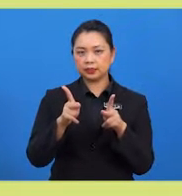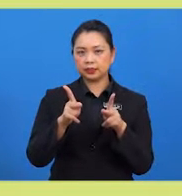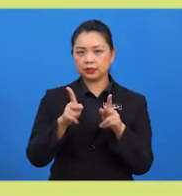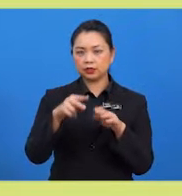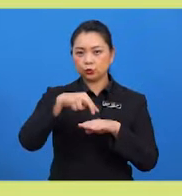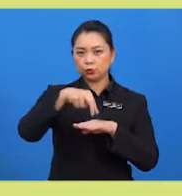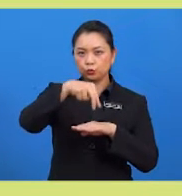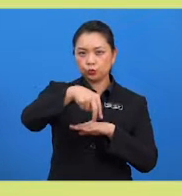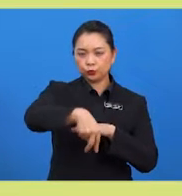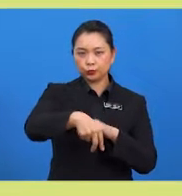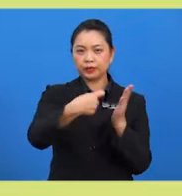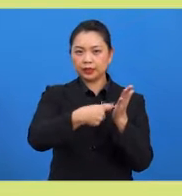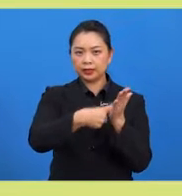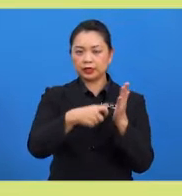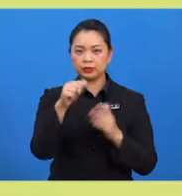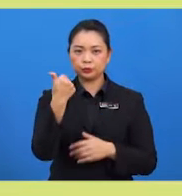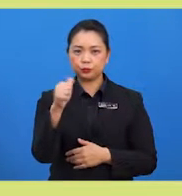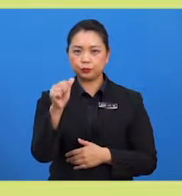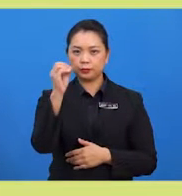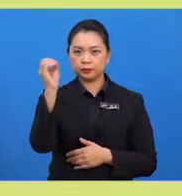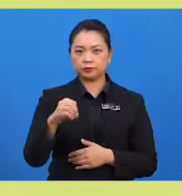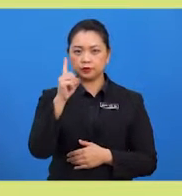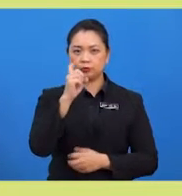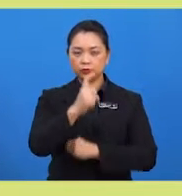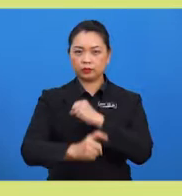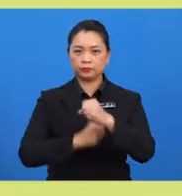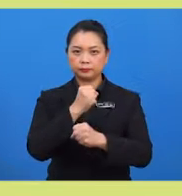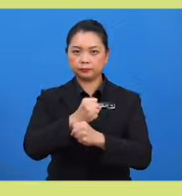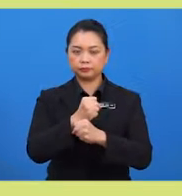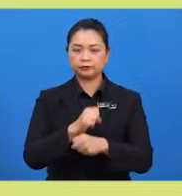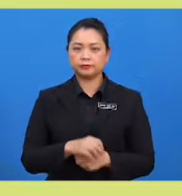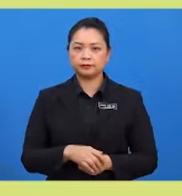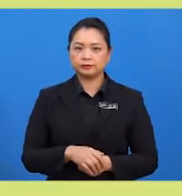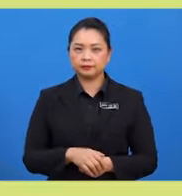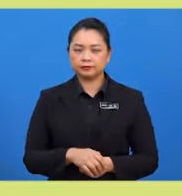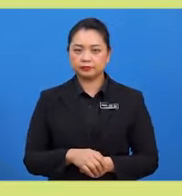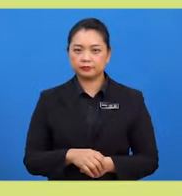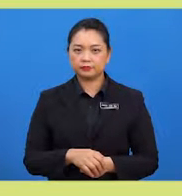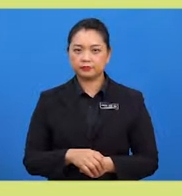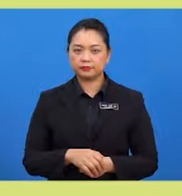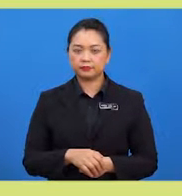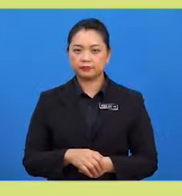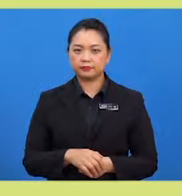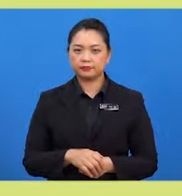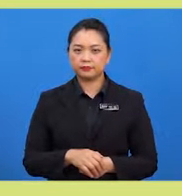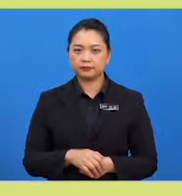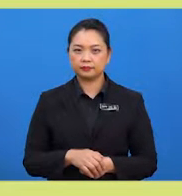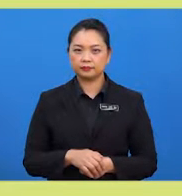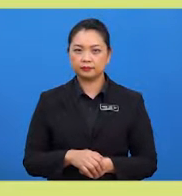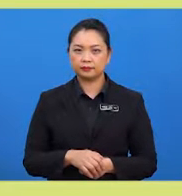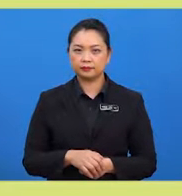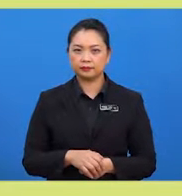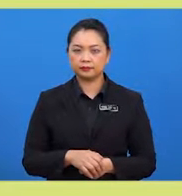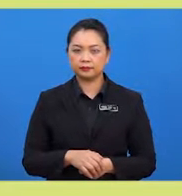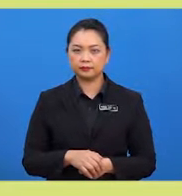kadar 10% setahun mengikut kaedah baki berkurangan, manakala lengkapan disusut